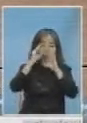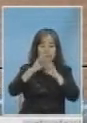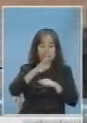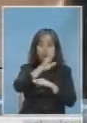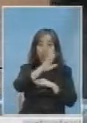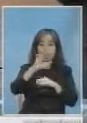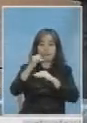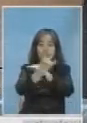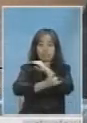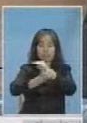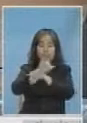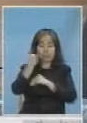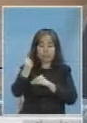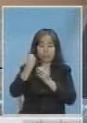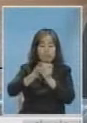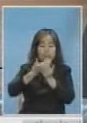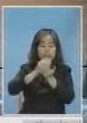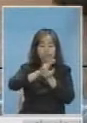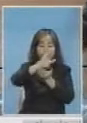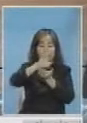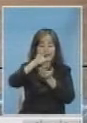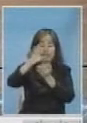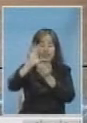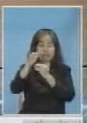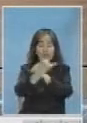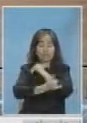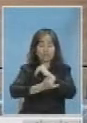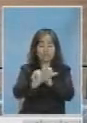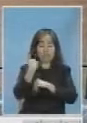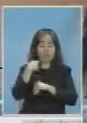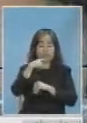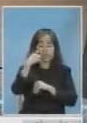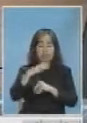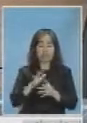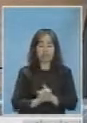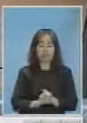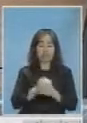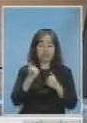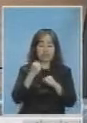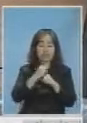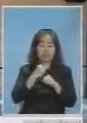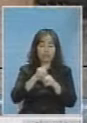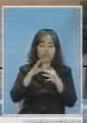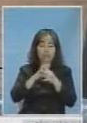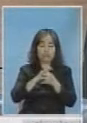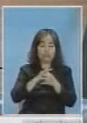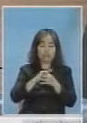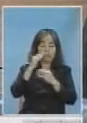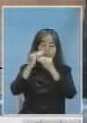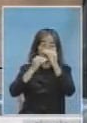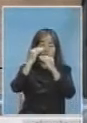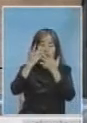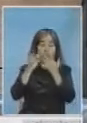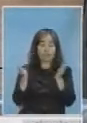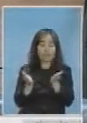ในต่างประเทศอยู่แล้วมีงบประมาณในการทำเรื่องนี้อยู่แล้วมีงบประมาณในการเทิดทูนพิทักษ์รักษาสถา